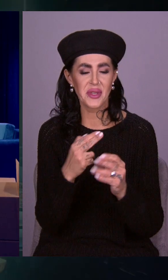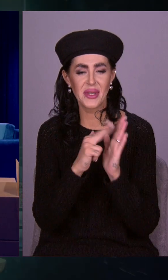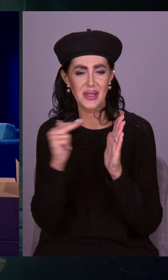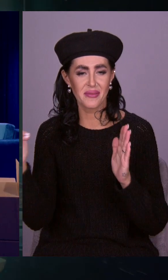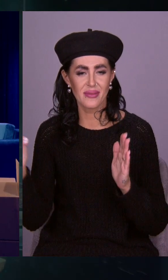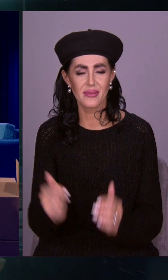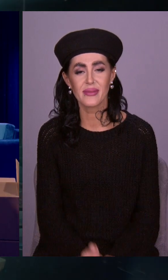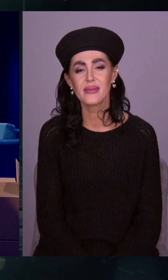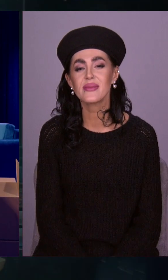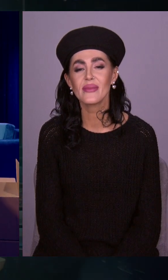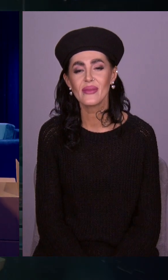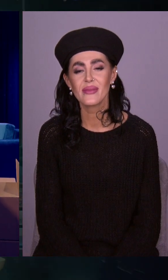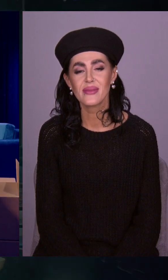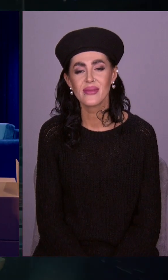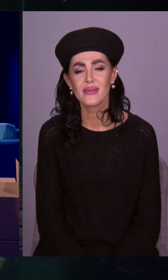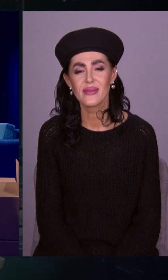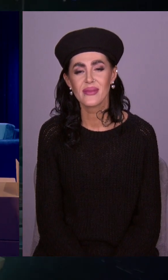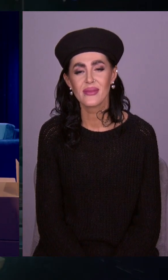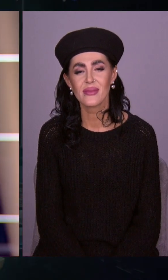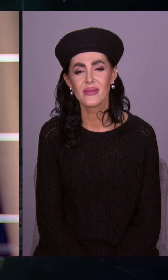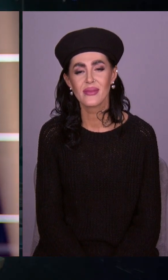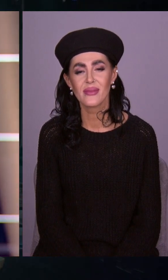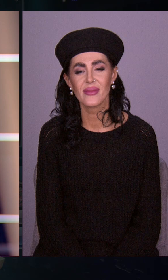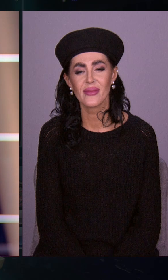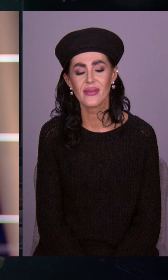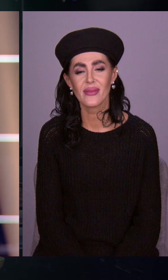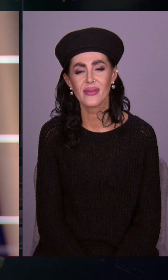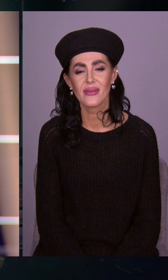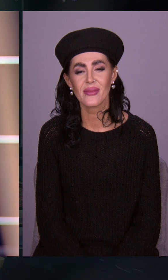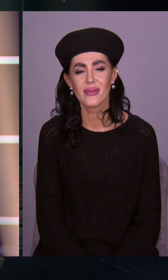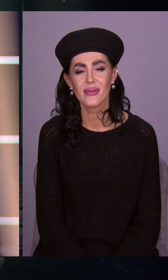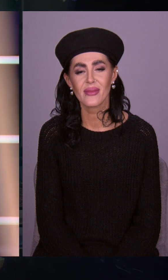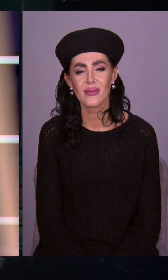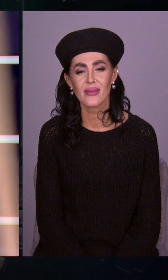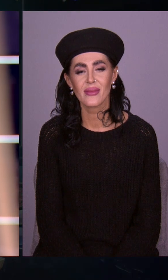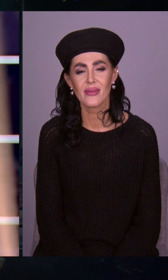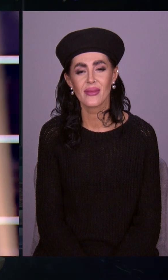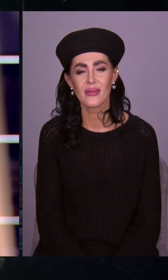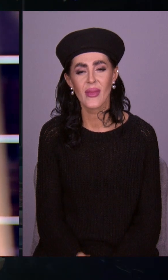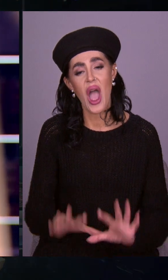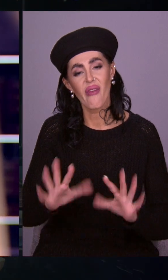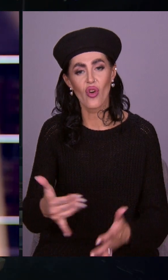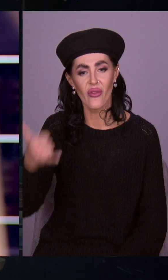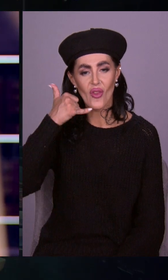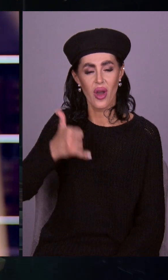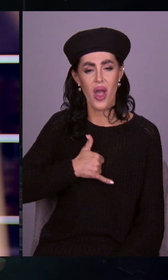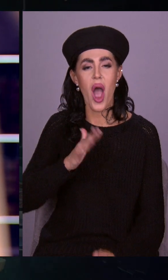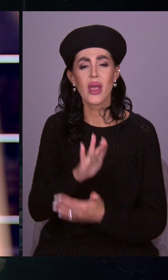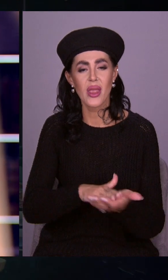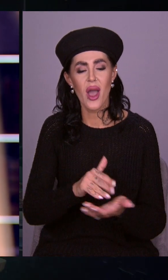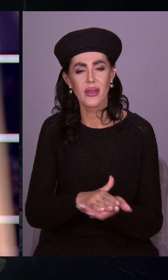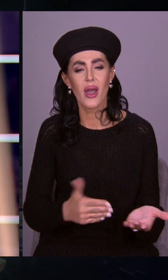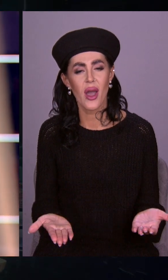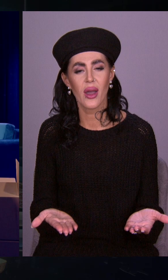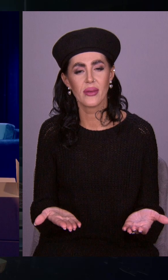Клас. Ми обирали. Так, добре. Добре. А прикинь, він зараз перетелефонує, да? Да. І вийде, що я